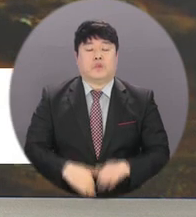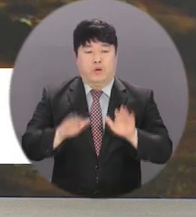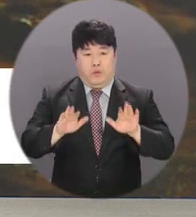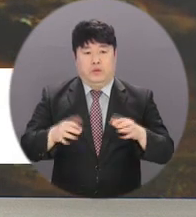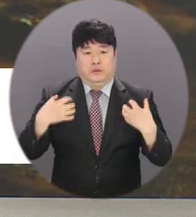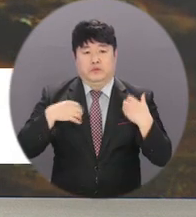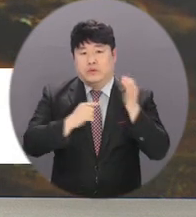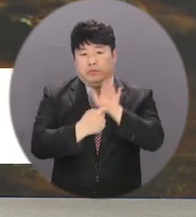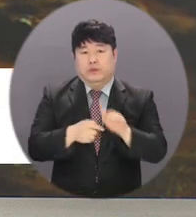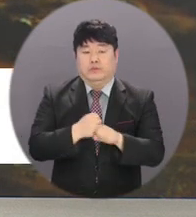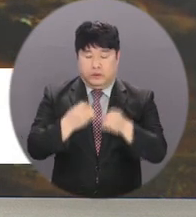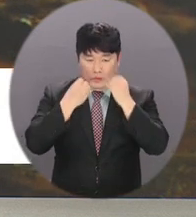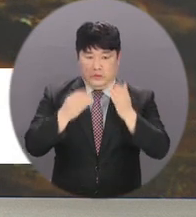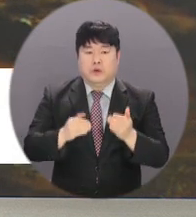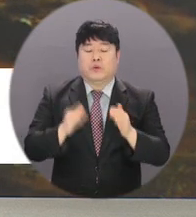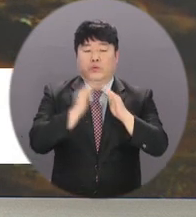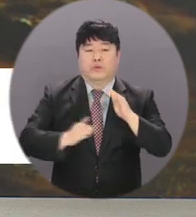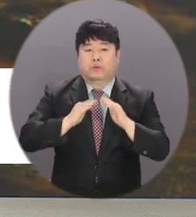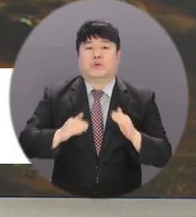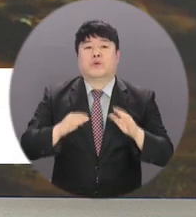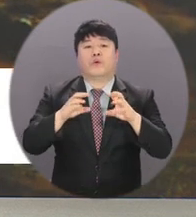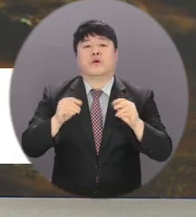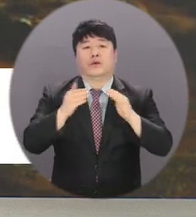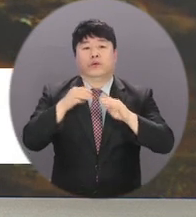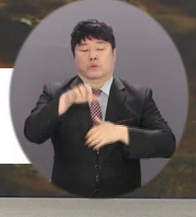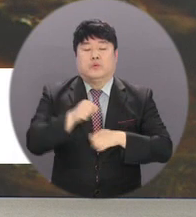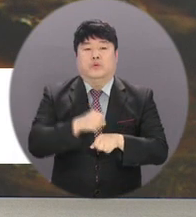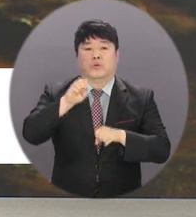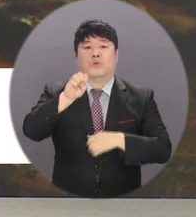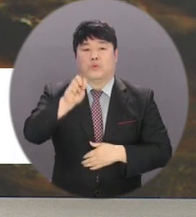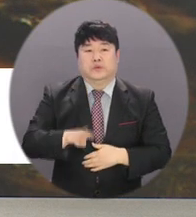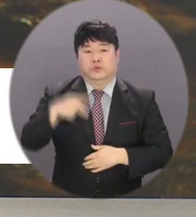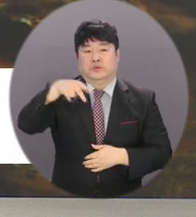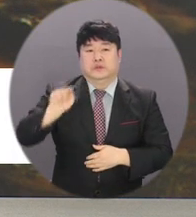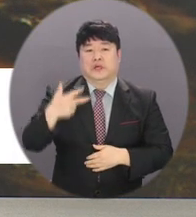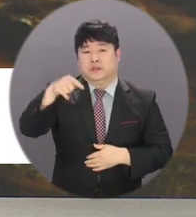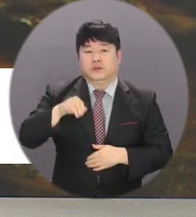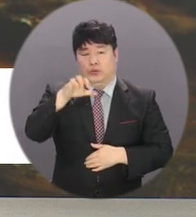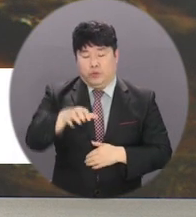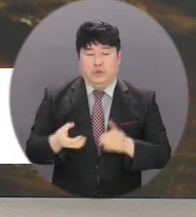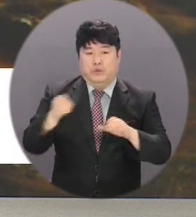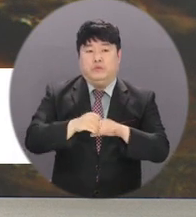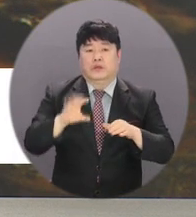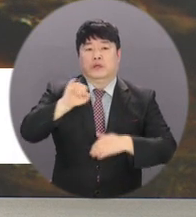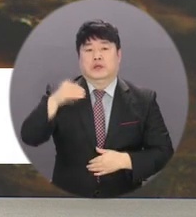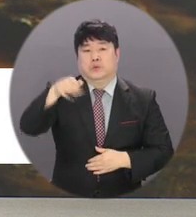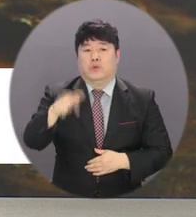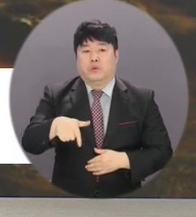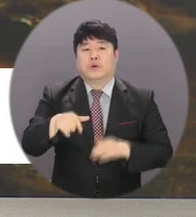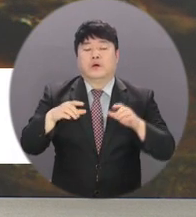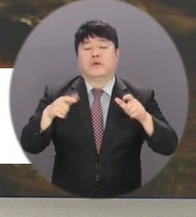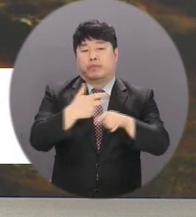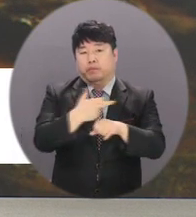오늘 정부가 발표한 신규 공공택지 조성 지역에 광주 산정지구가 포함됐습니다. 7지구와 규모가 비슷한